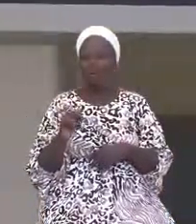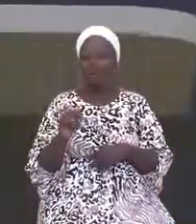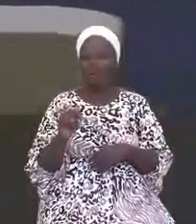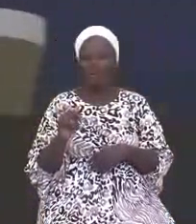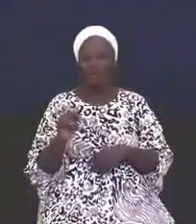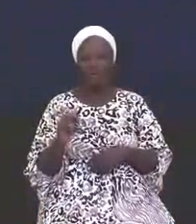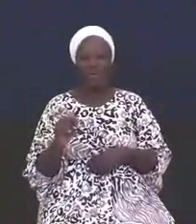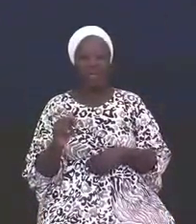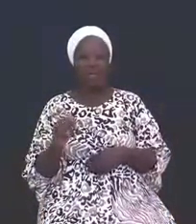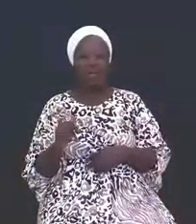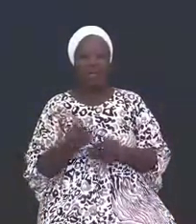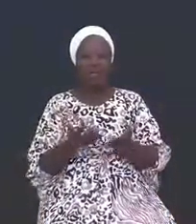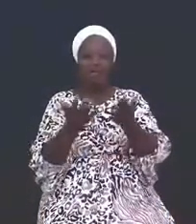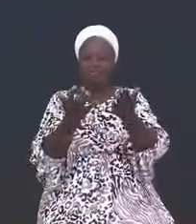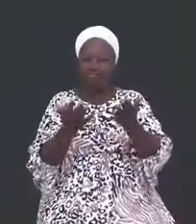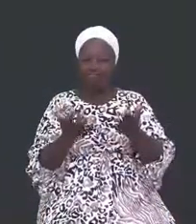voulant